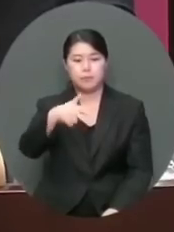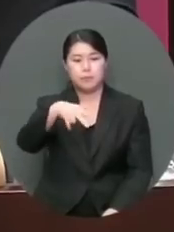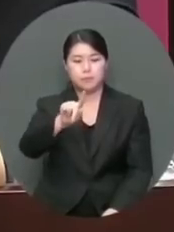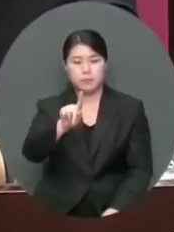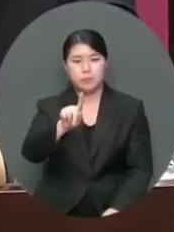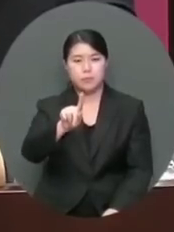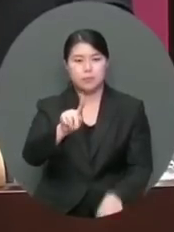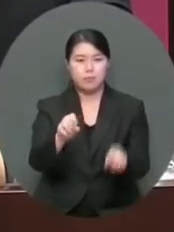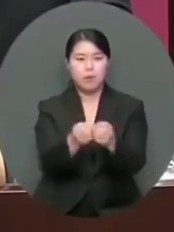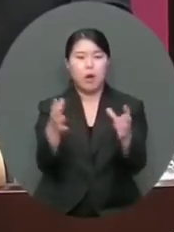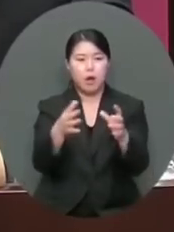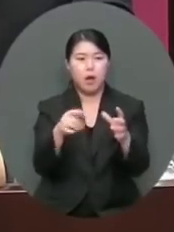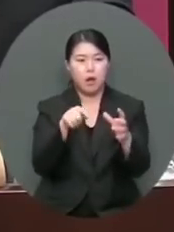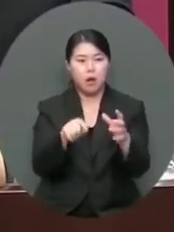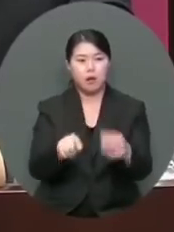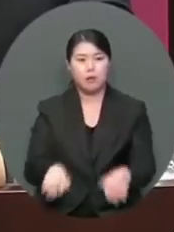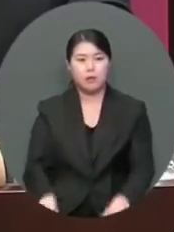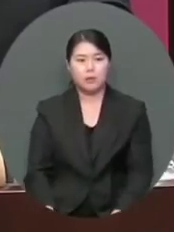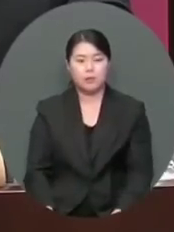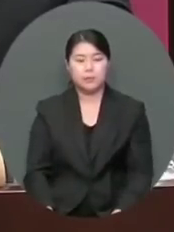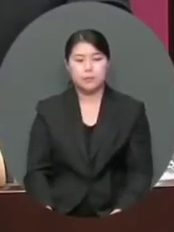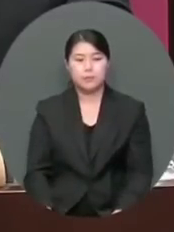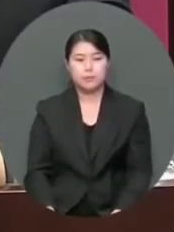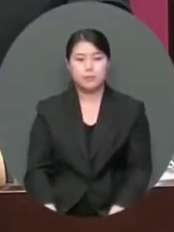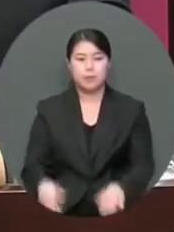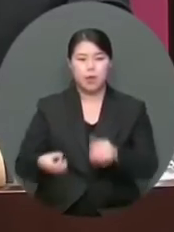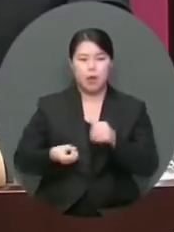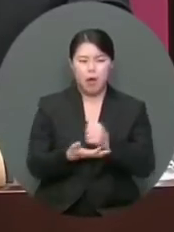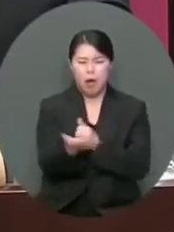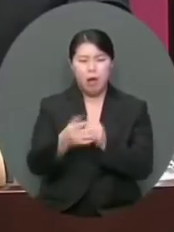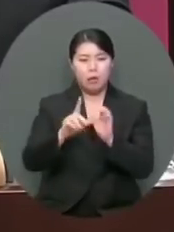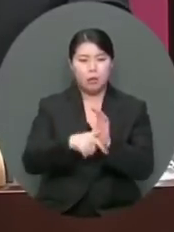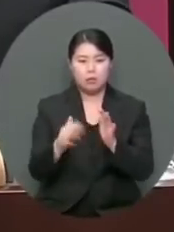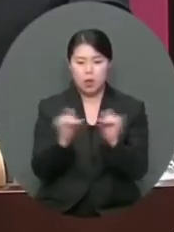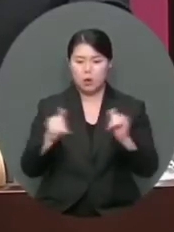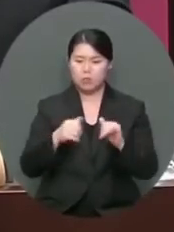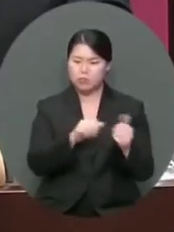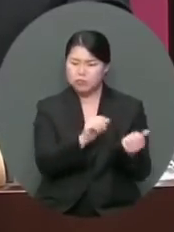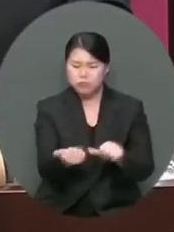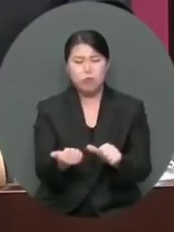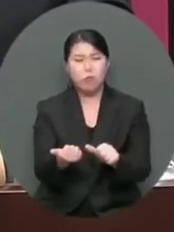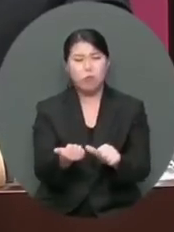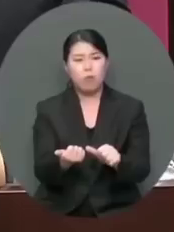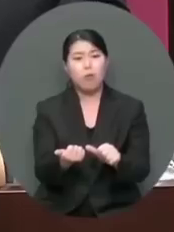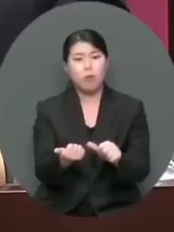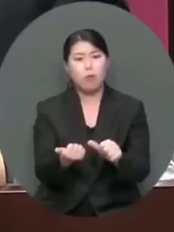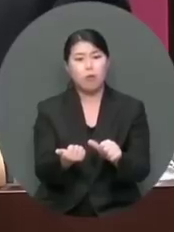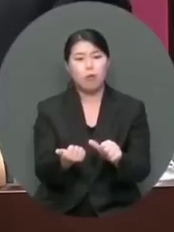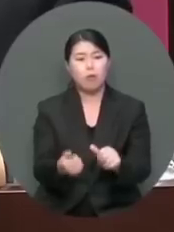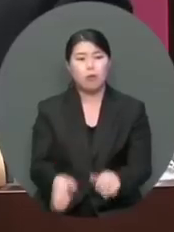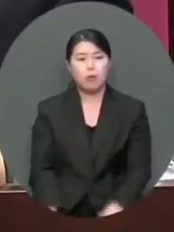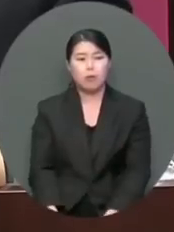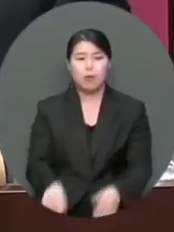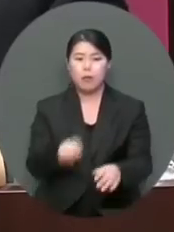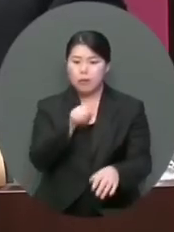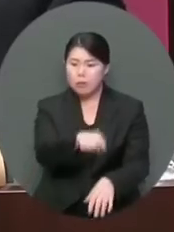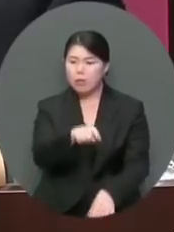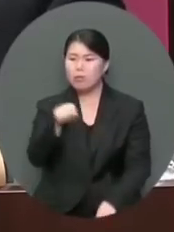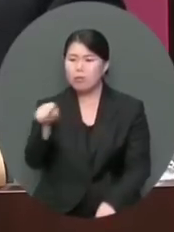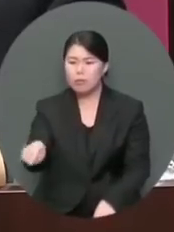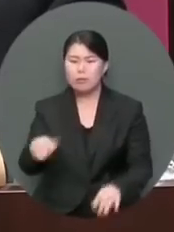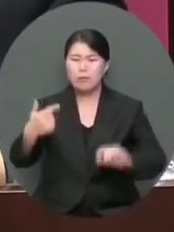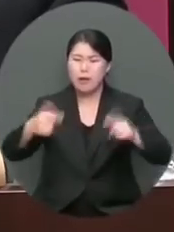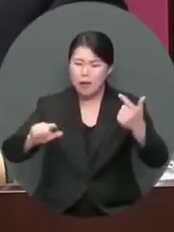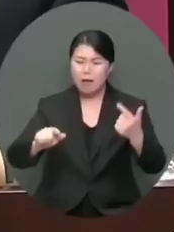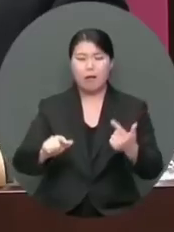원자탄이라는 거는 그거는 피폭되면 사람이 죽도록 만든 무기 아닙니까? 네. 그걸 어떻게 인간의